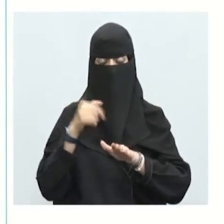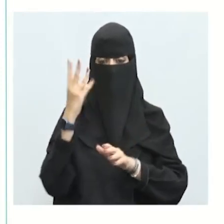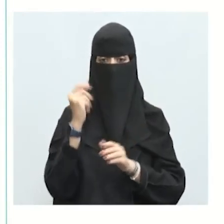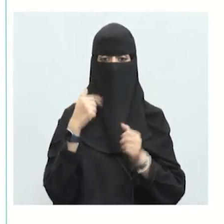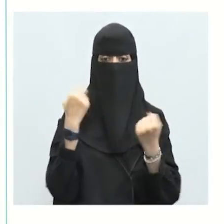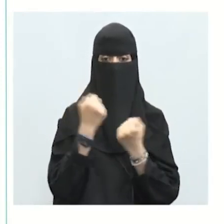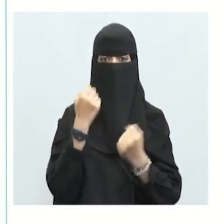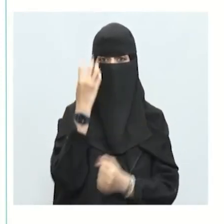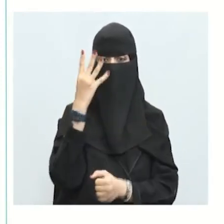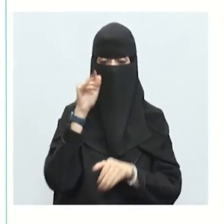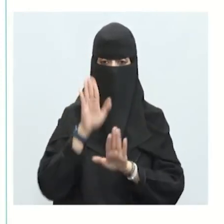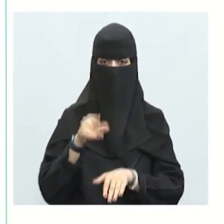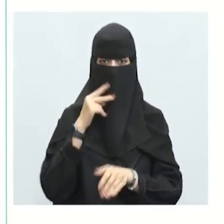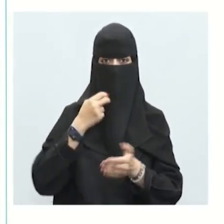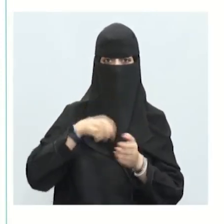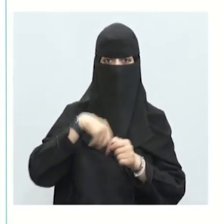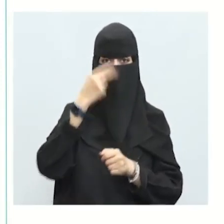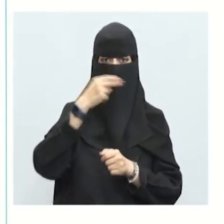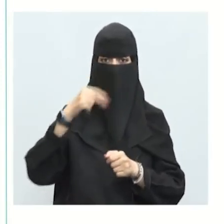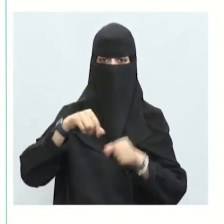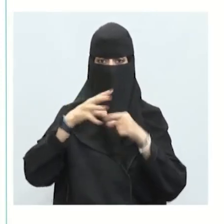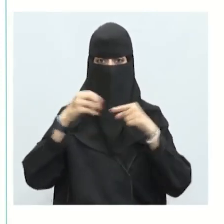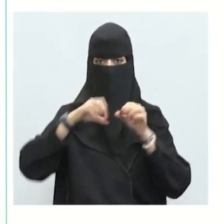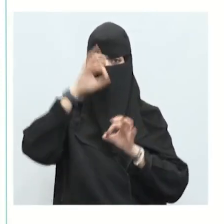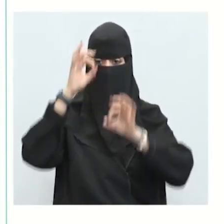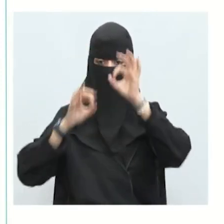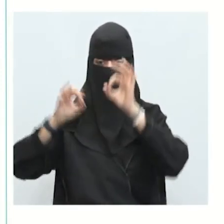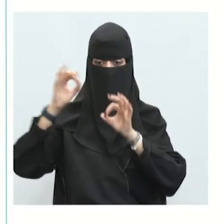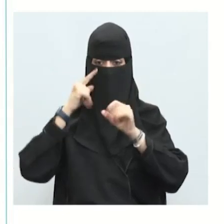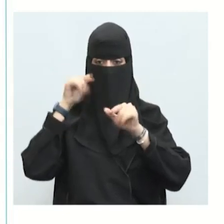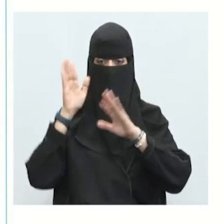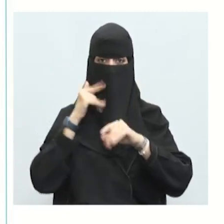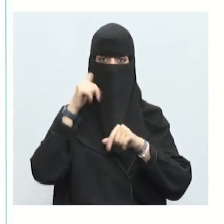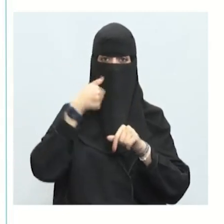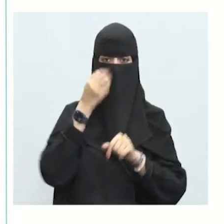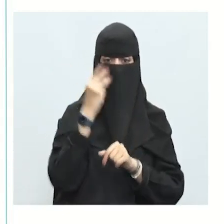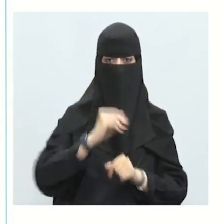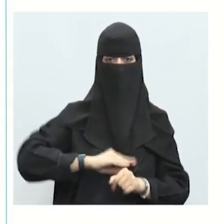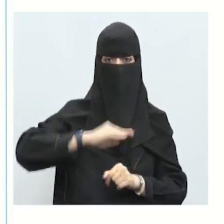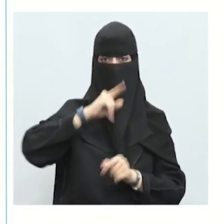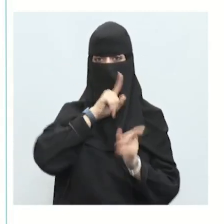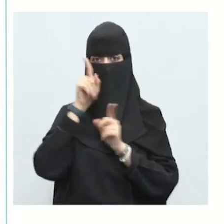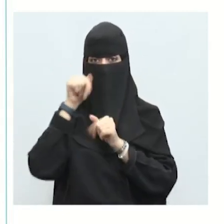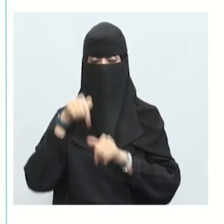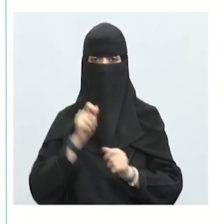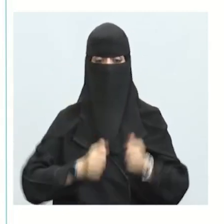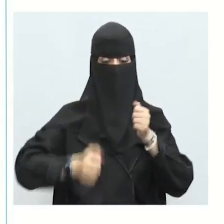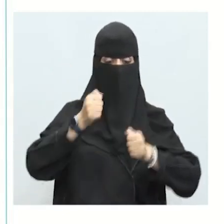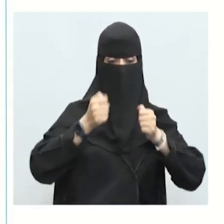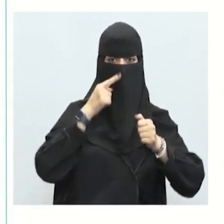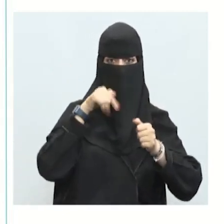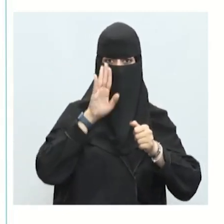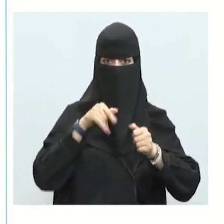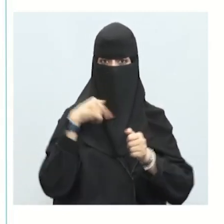التدريب الرابع ارسم المخطط الانسيابي لبرنامج يتحقق من كون عمرك مناسبا لقياده السياره